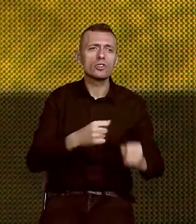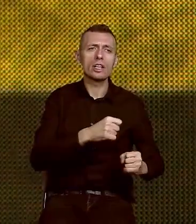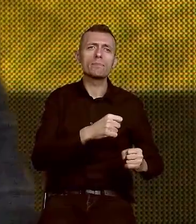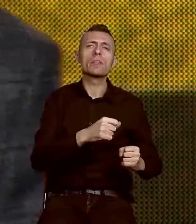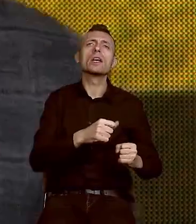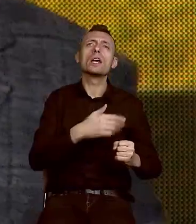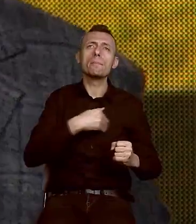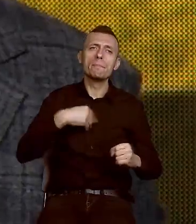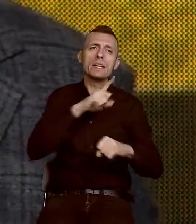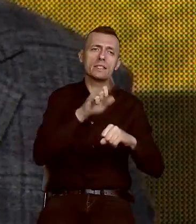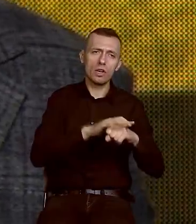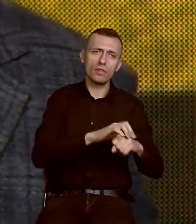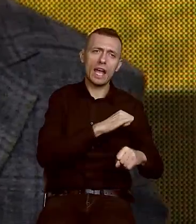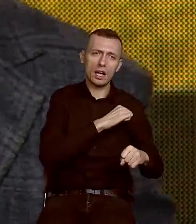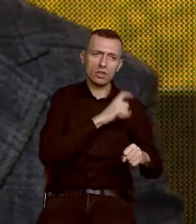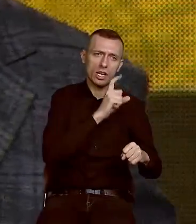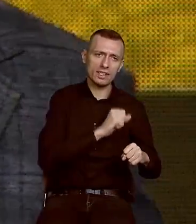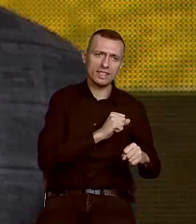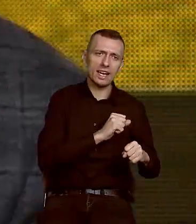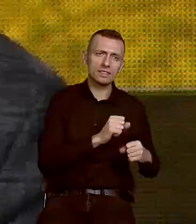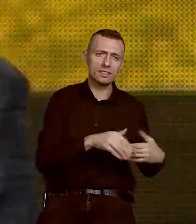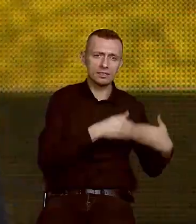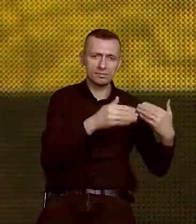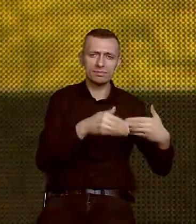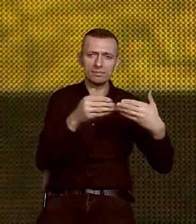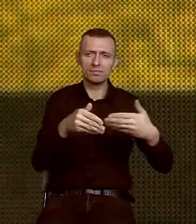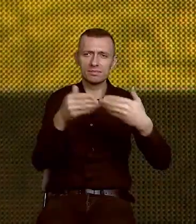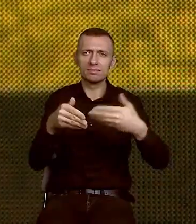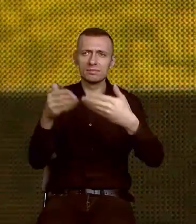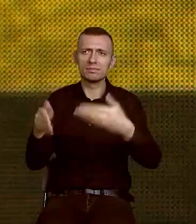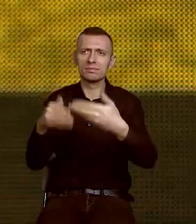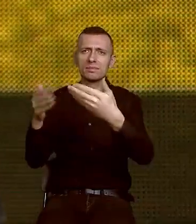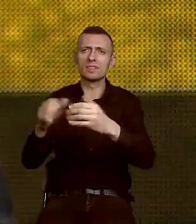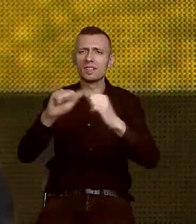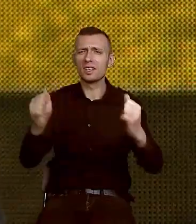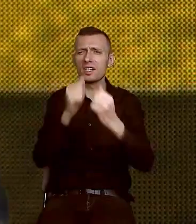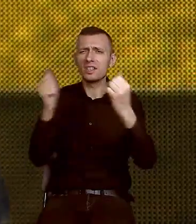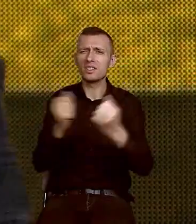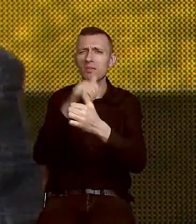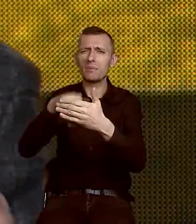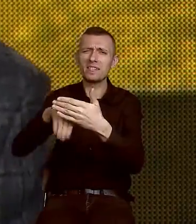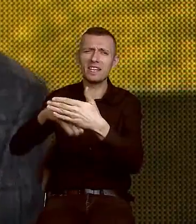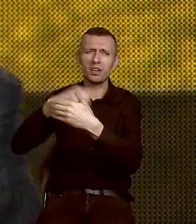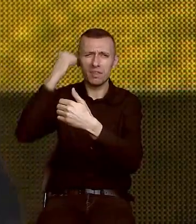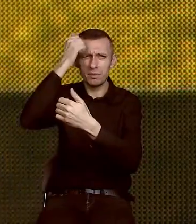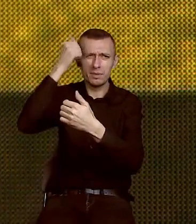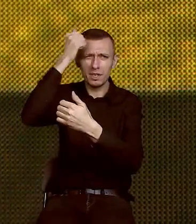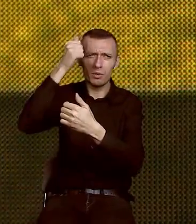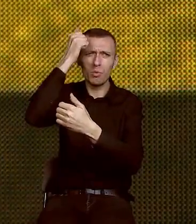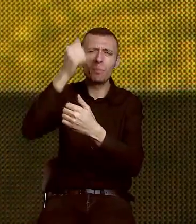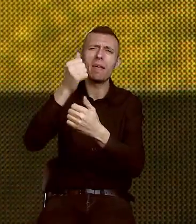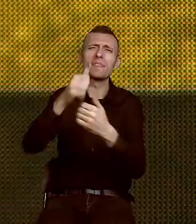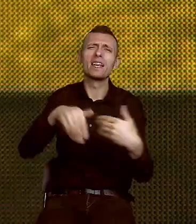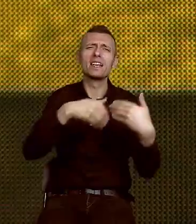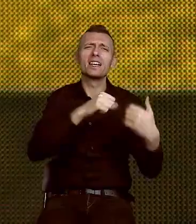działań. Niemądre działania skutkują tragedią, zrujnowanym życiem, krzywdzeniem dzieci, zrujnowanymi